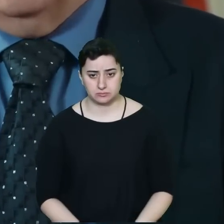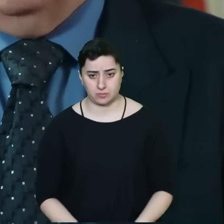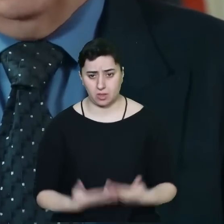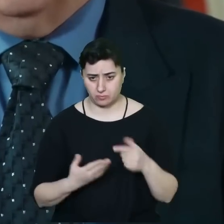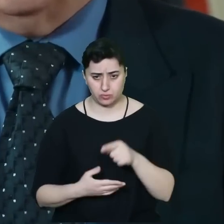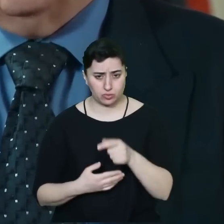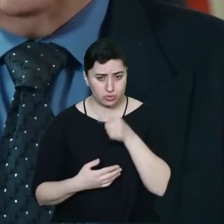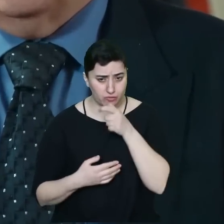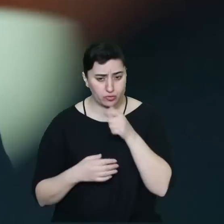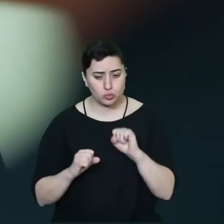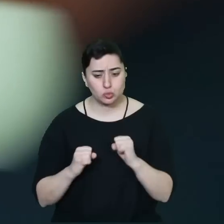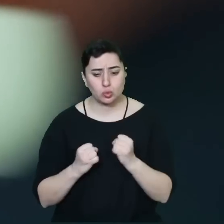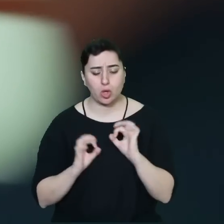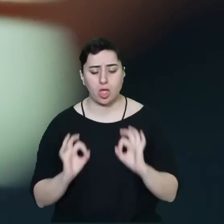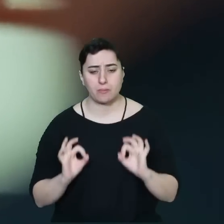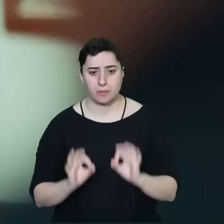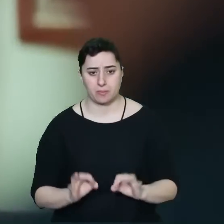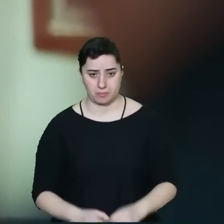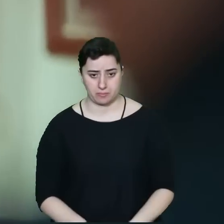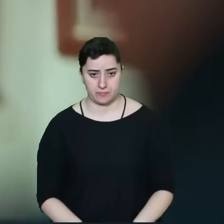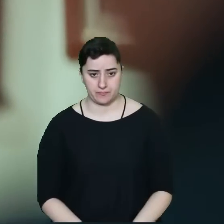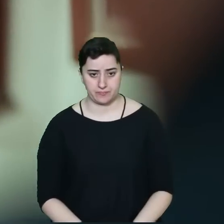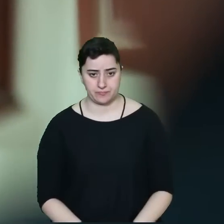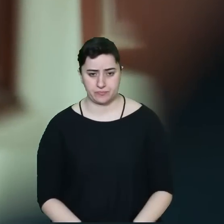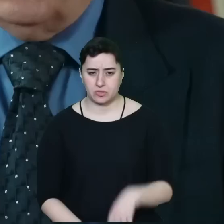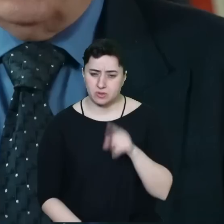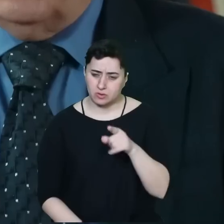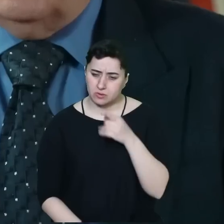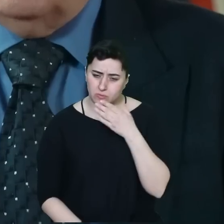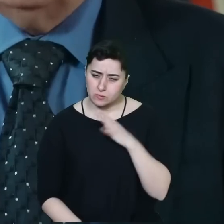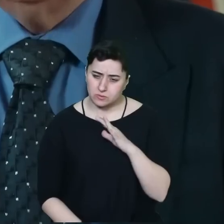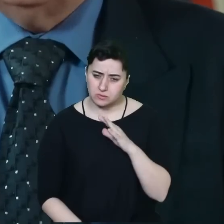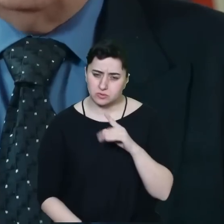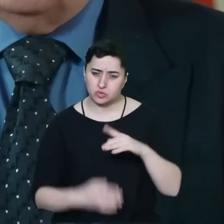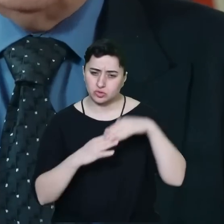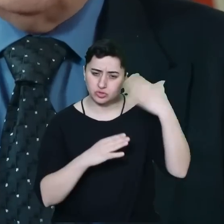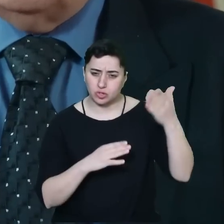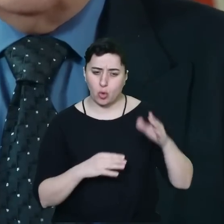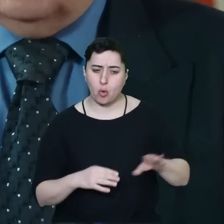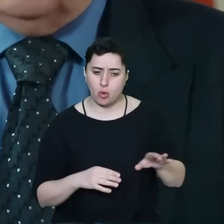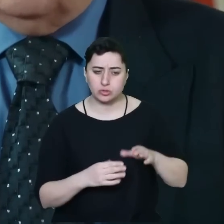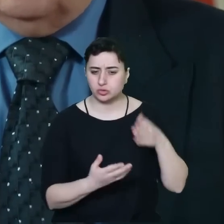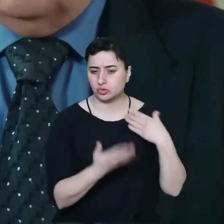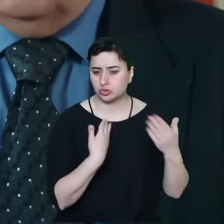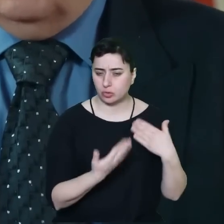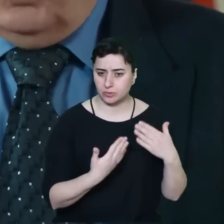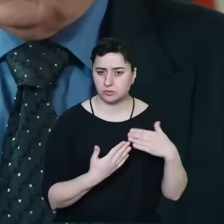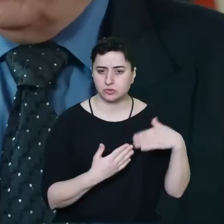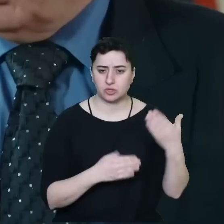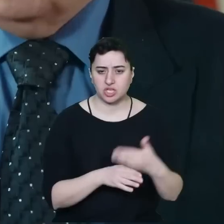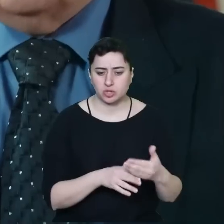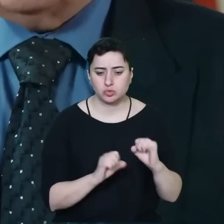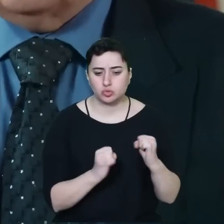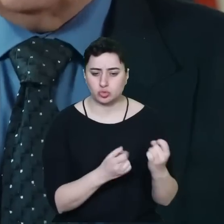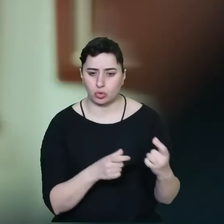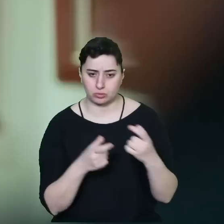Hem bu kahveler de çok soğuk geliyor. Sen yoksa dışarıda öğrencilerle lak lak edip o yüzden